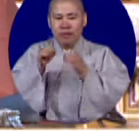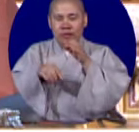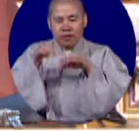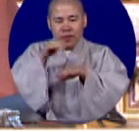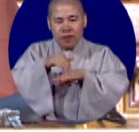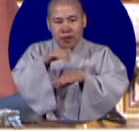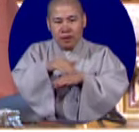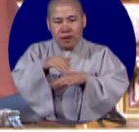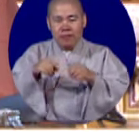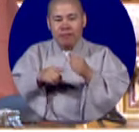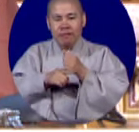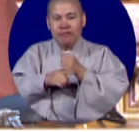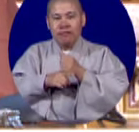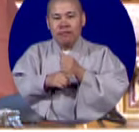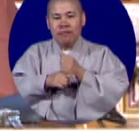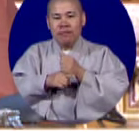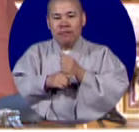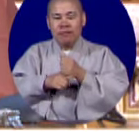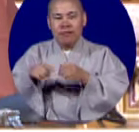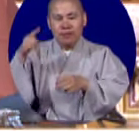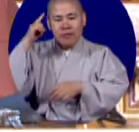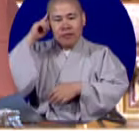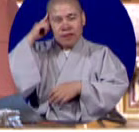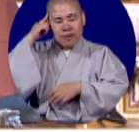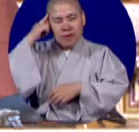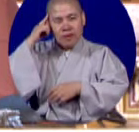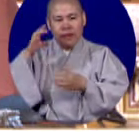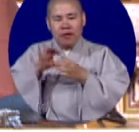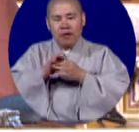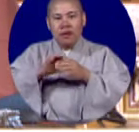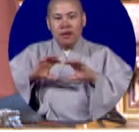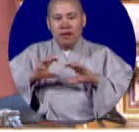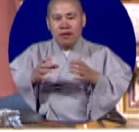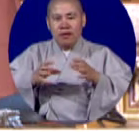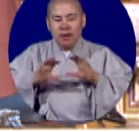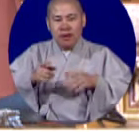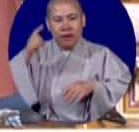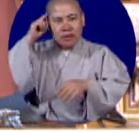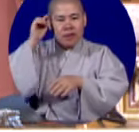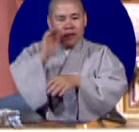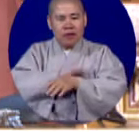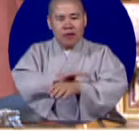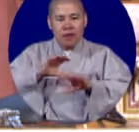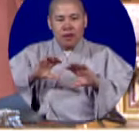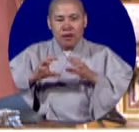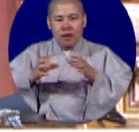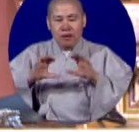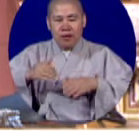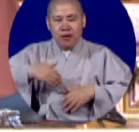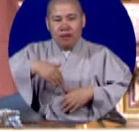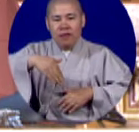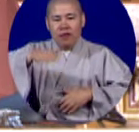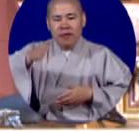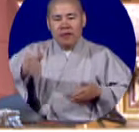하는 것은 의식의 세계에서 지혜의 세계로 가는 길이니까요.